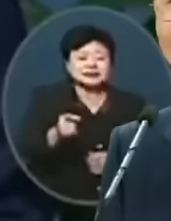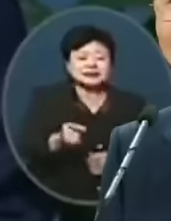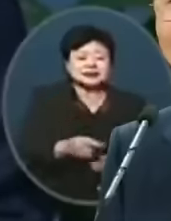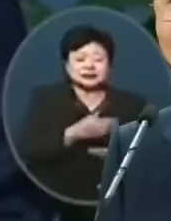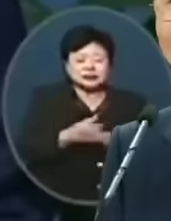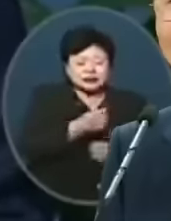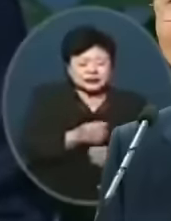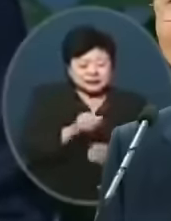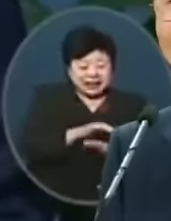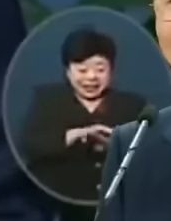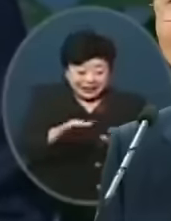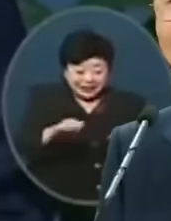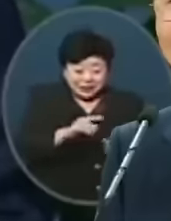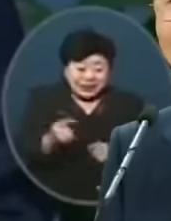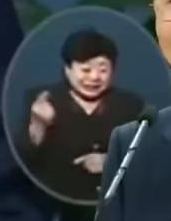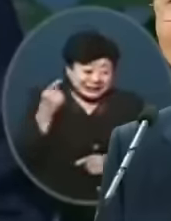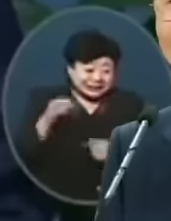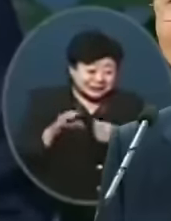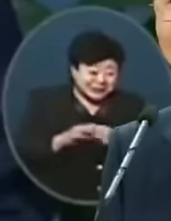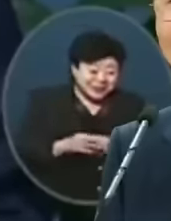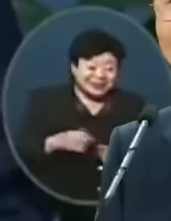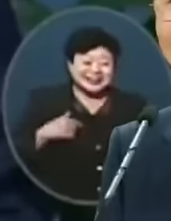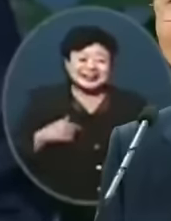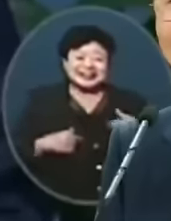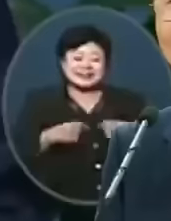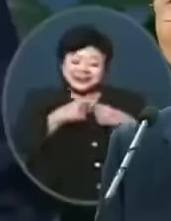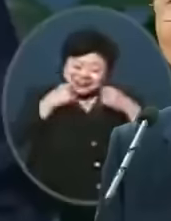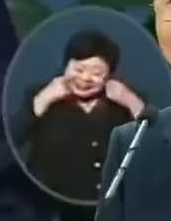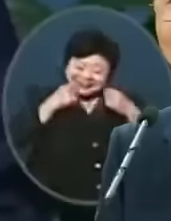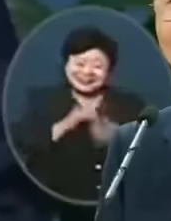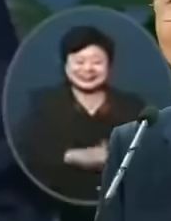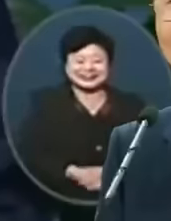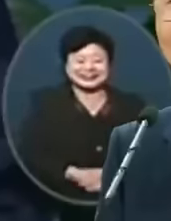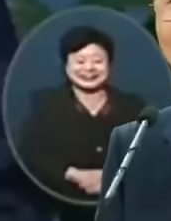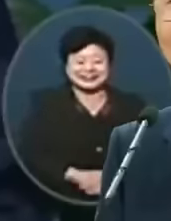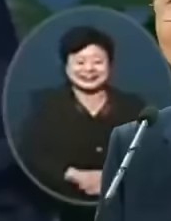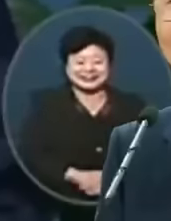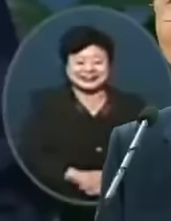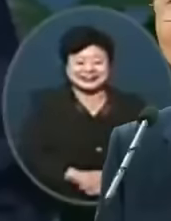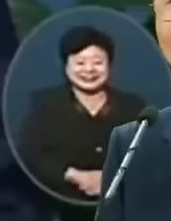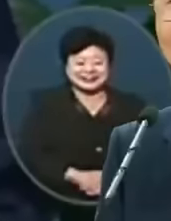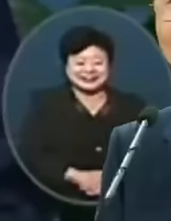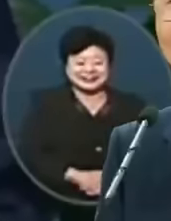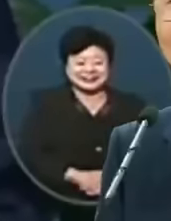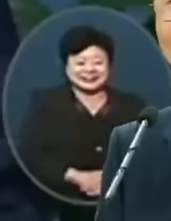짐이 해결되었다는 소리를 들으면 그렇게 기쁘고 즐거울 수가 없습니다.